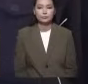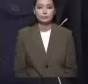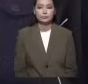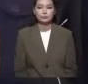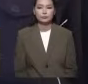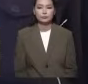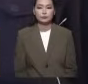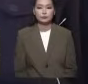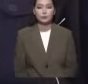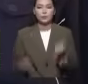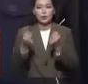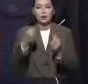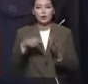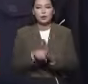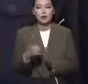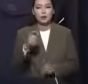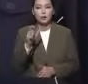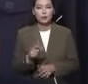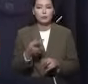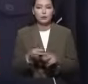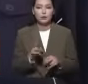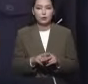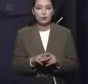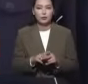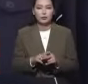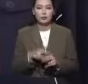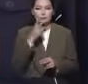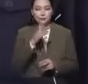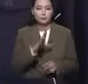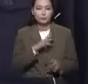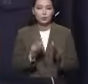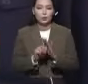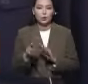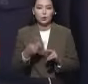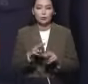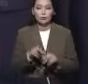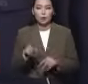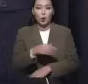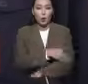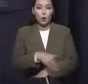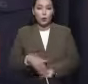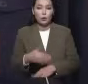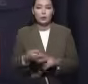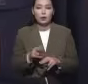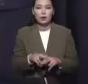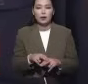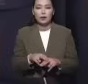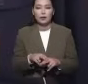Ақ көліктің ішінен бір азаматтың қашып бара жатқанын көріп қалды. Сол көшенің бойында азаматты ұстап алып,